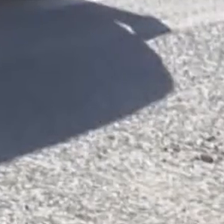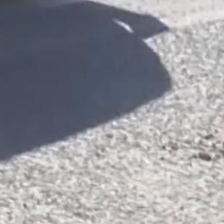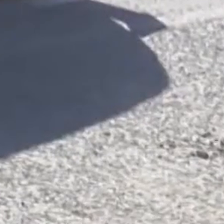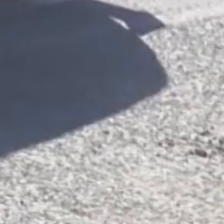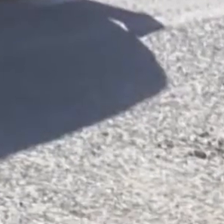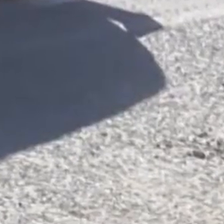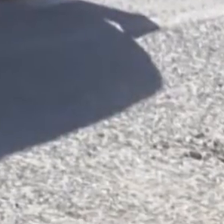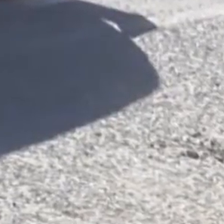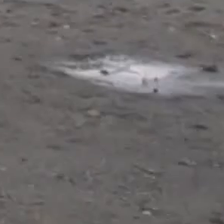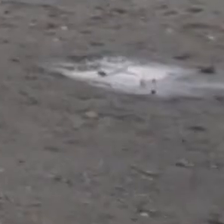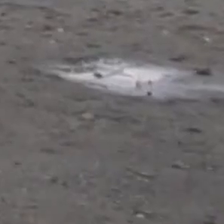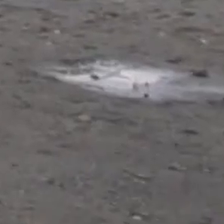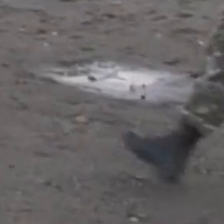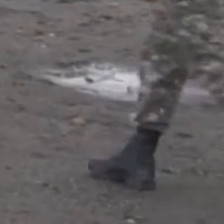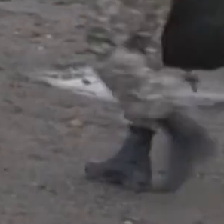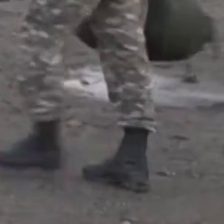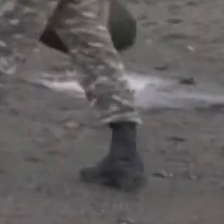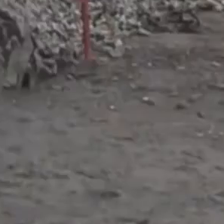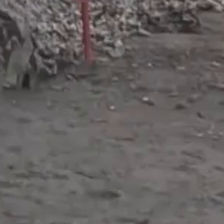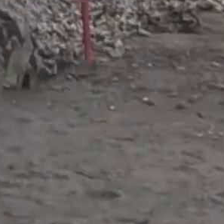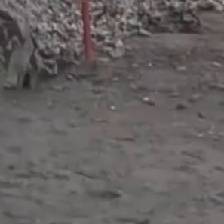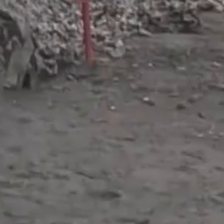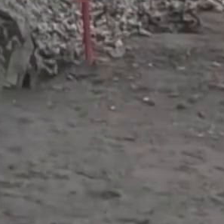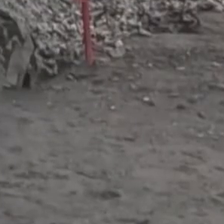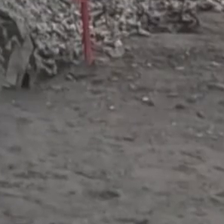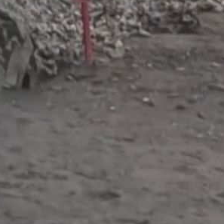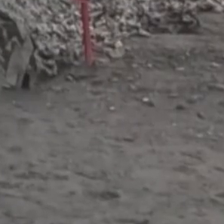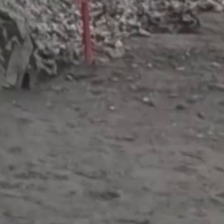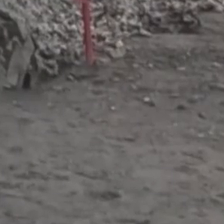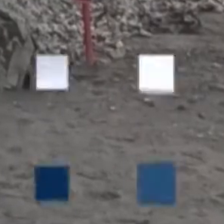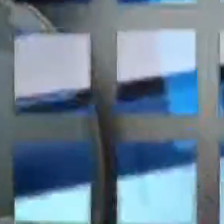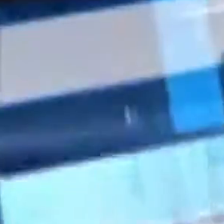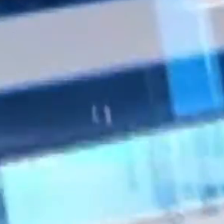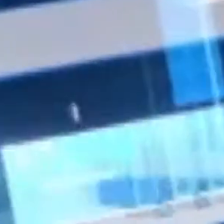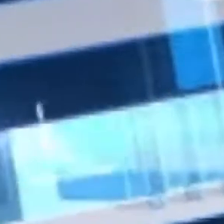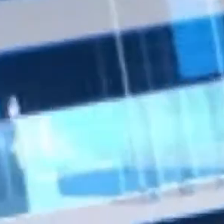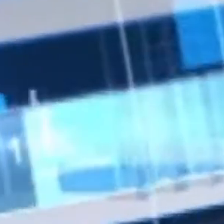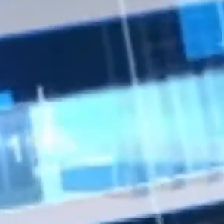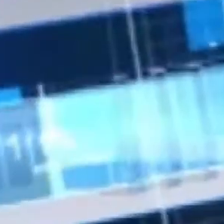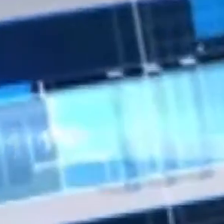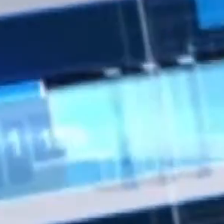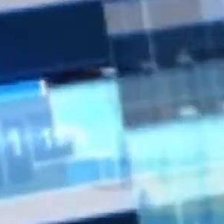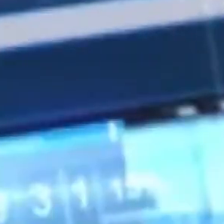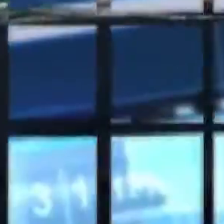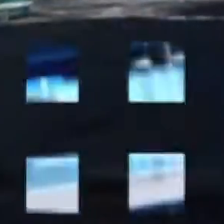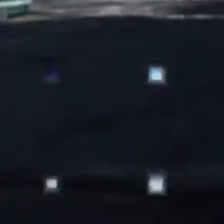Военнослужащие покинули блокпосты. На въезде и выезде из семьи завершено дежурство.